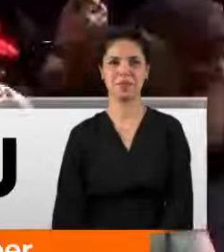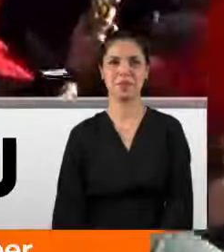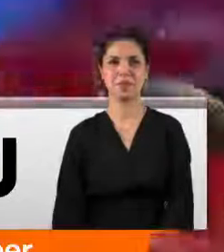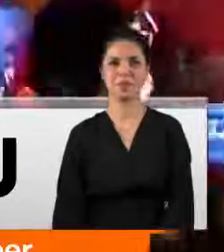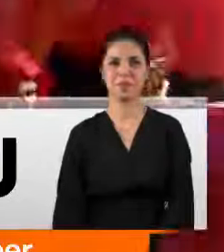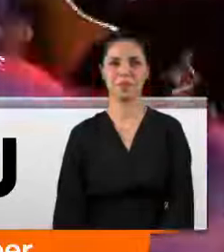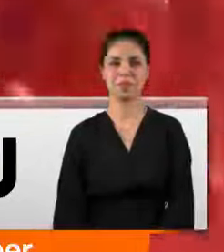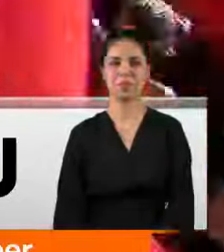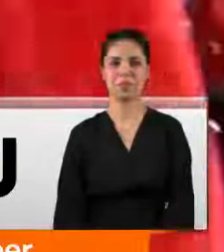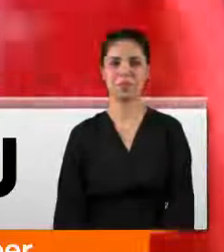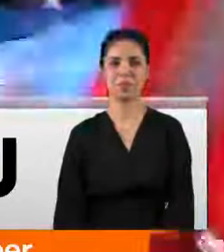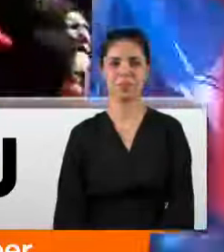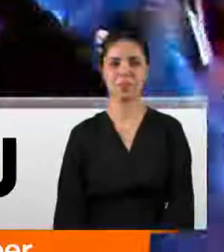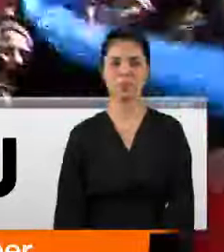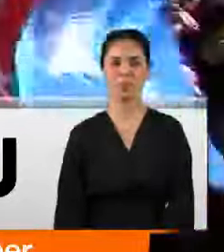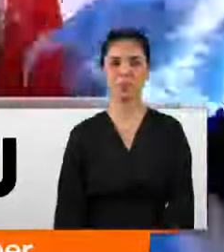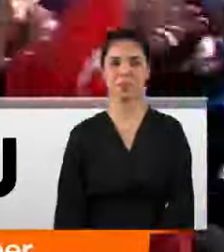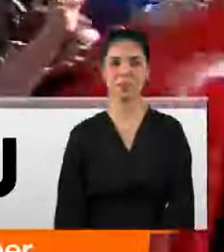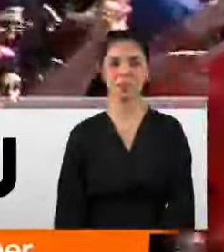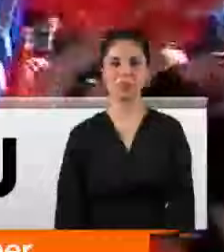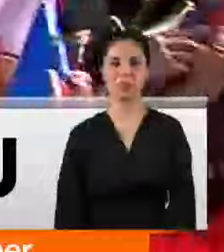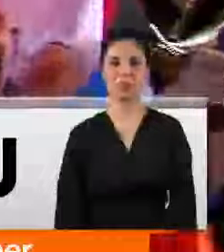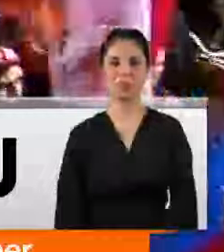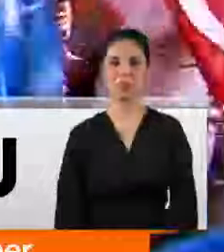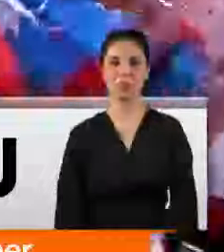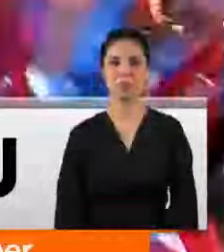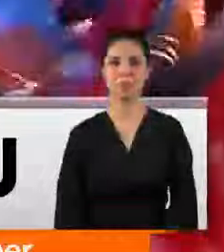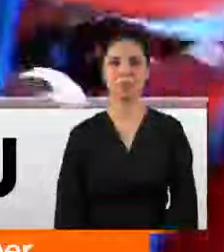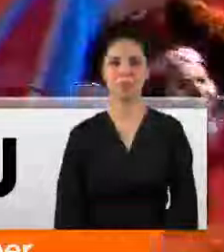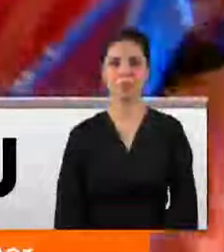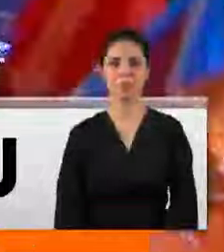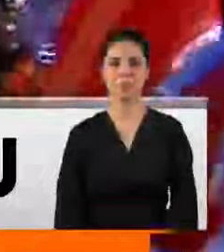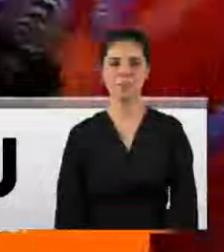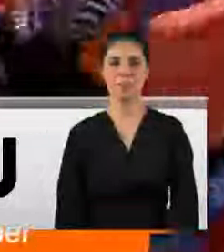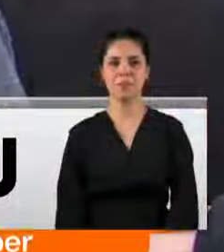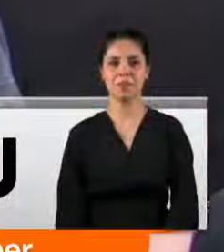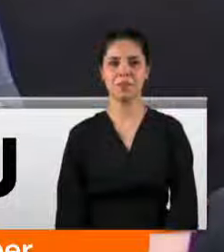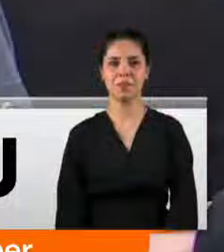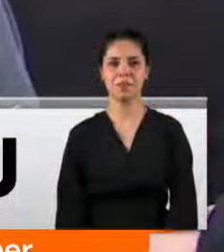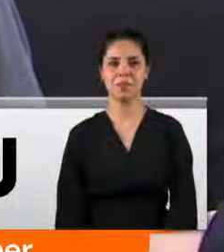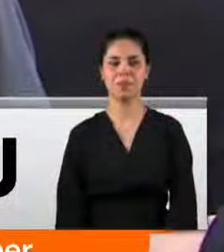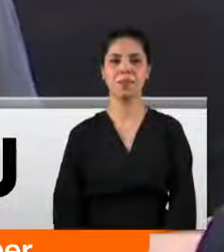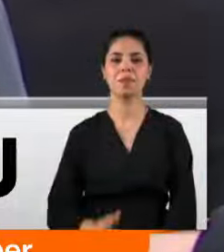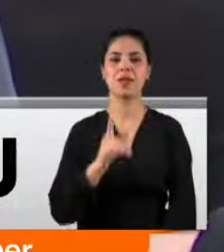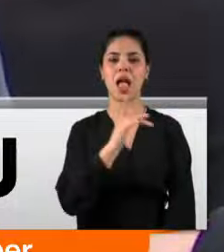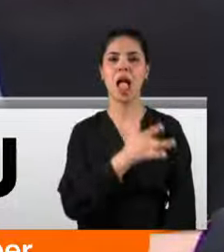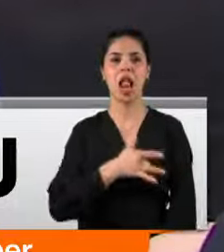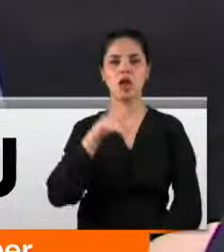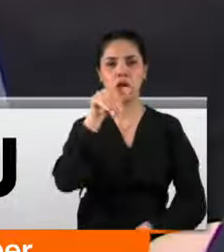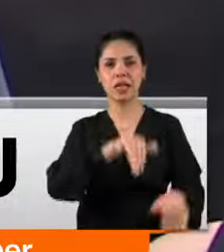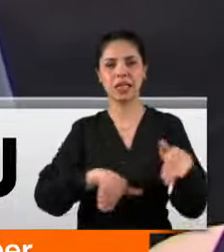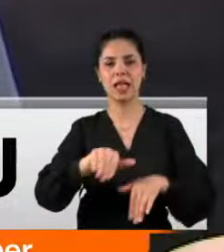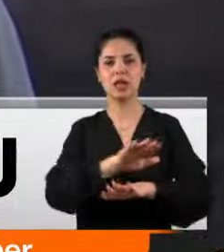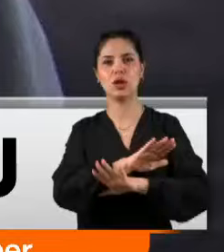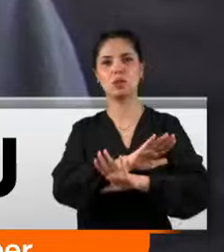kazanacak. İstanbul bilir, gerçek belediyecilik AK Parti'dir. Anadolu'daki seçim ziyaretlerini